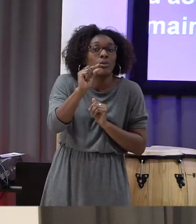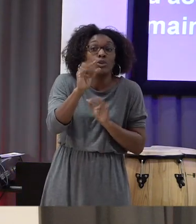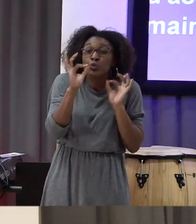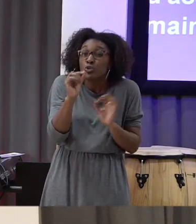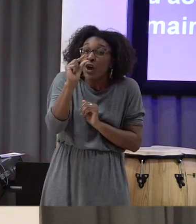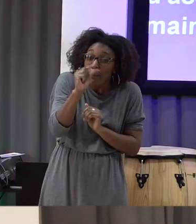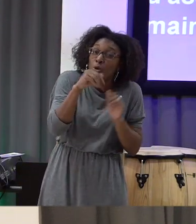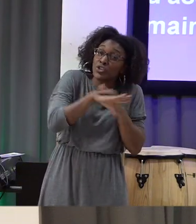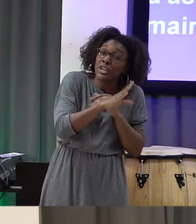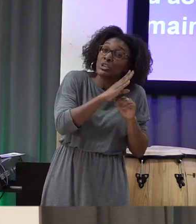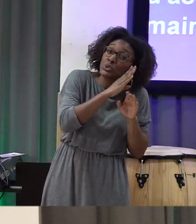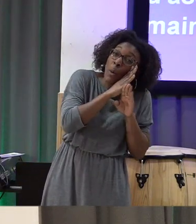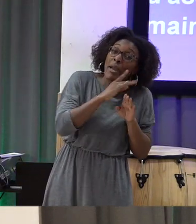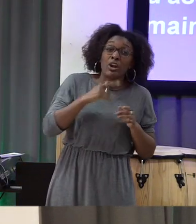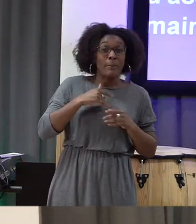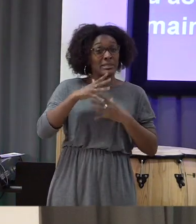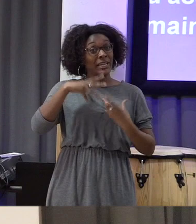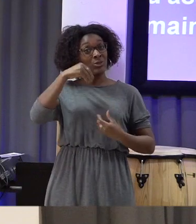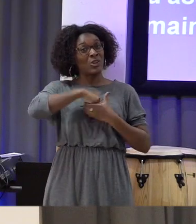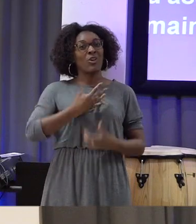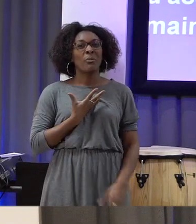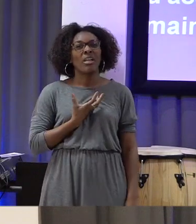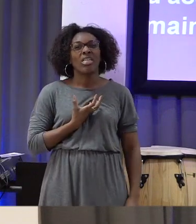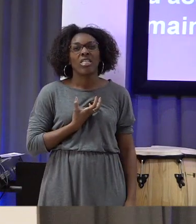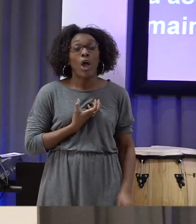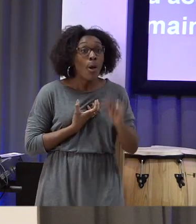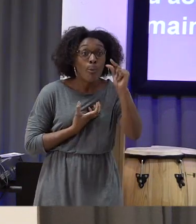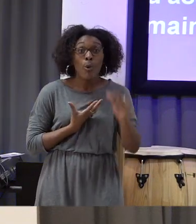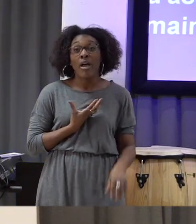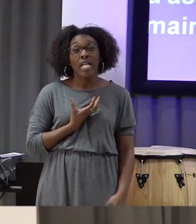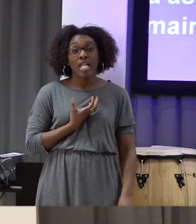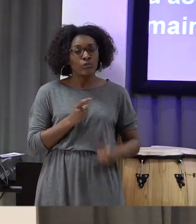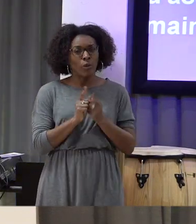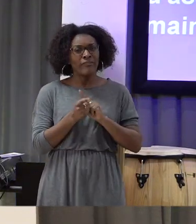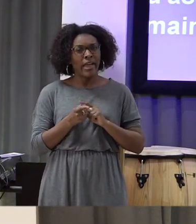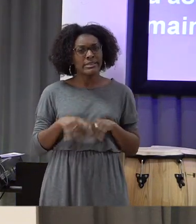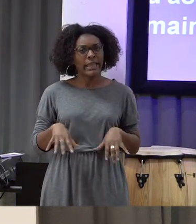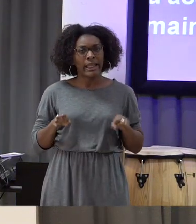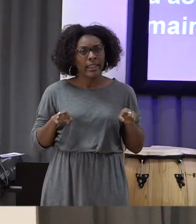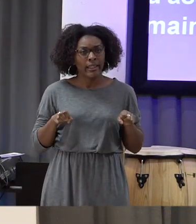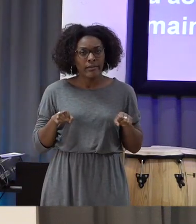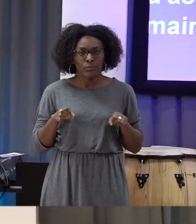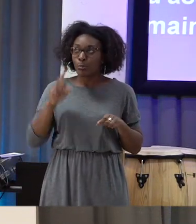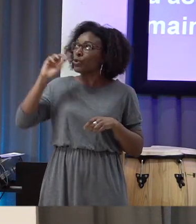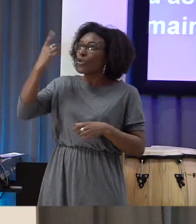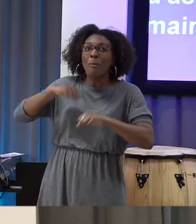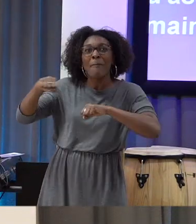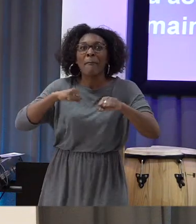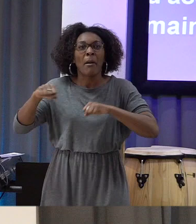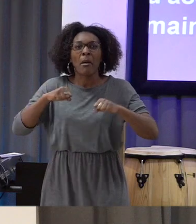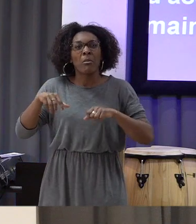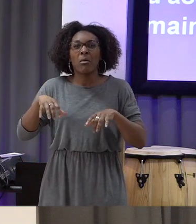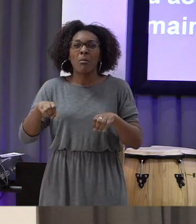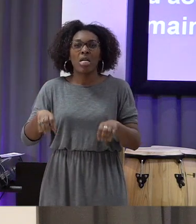voie de la paresse pour amener la stérilité pour Dieu et la ruine du